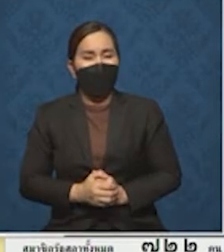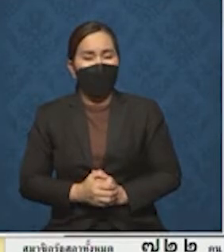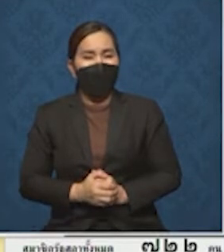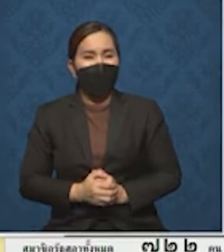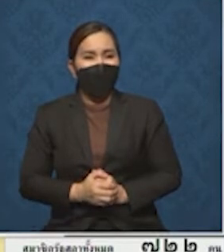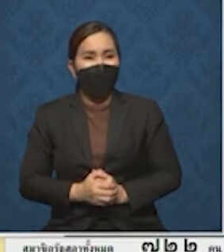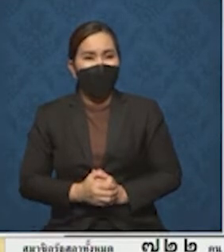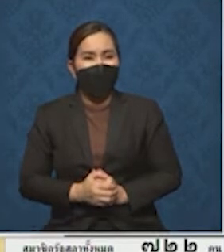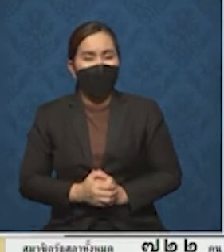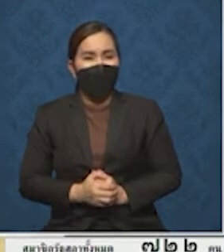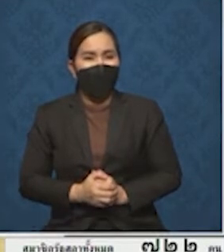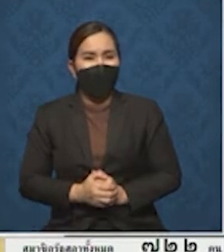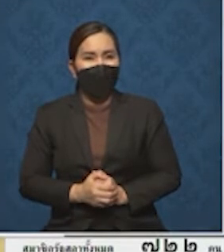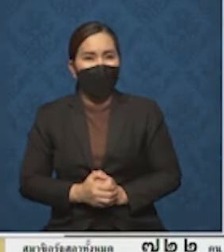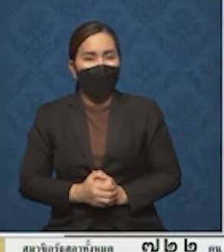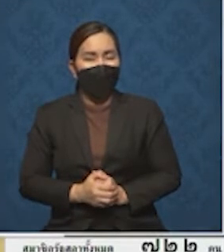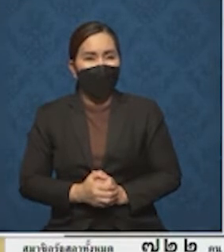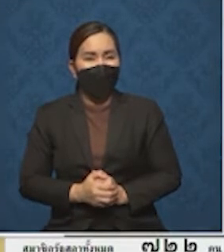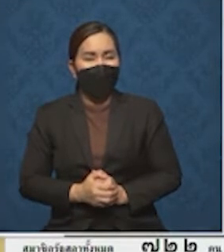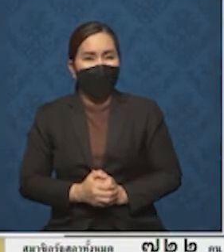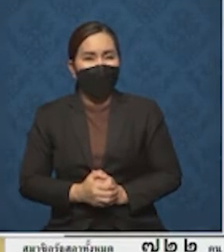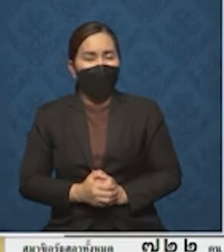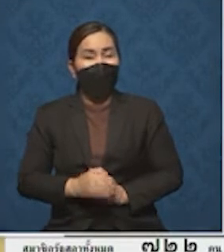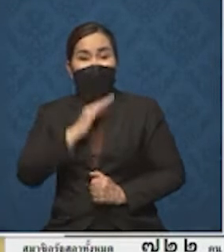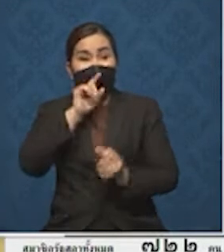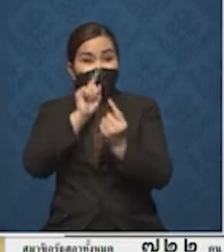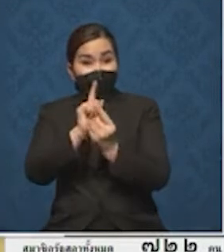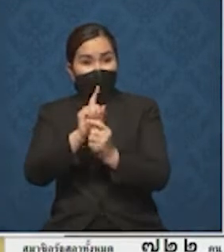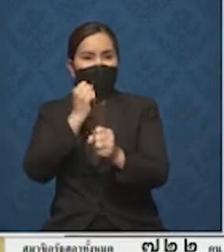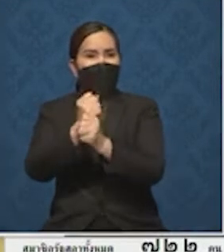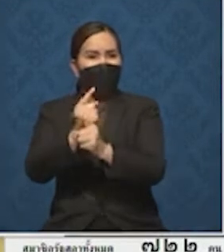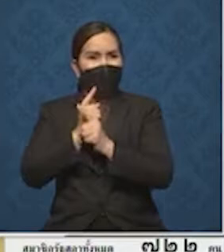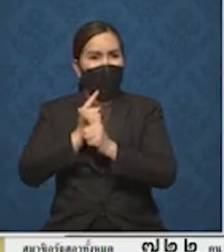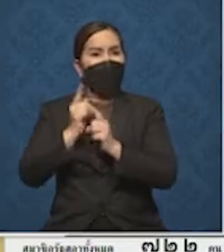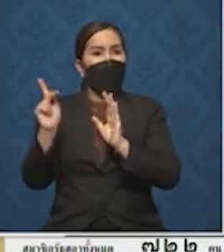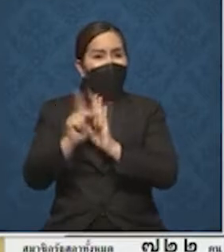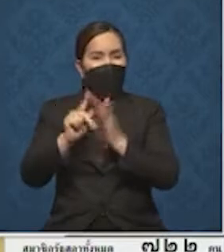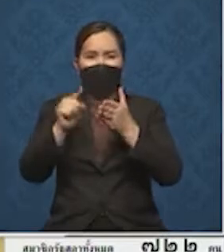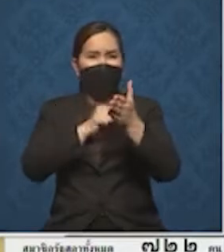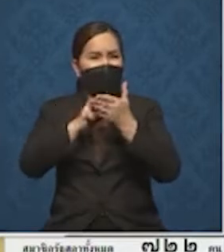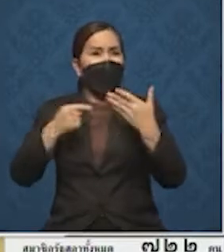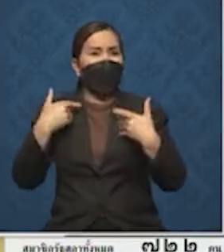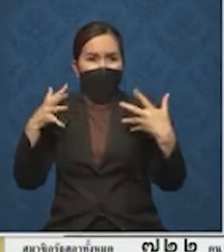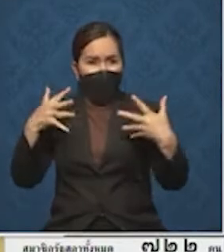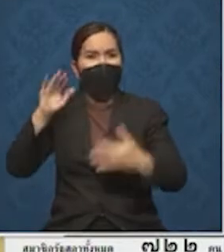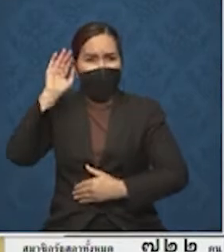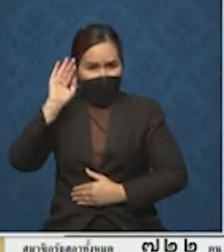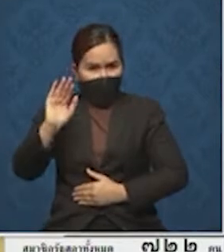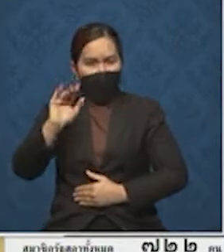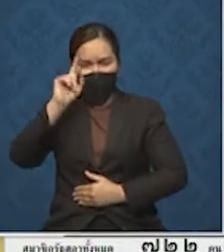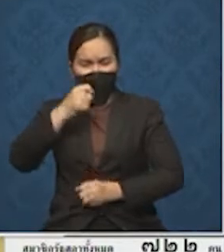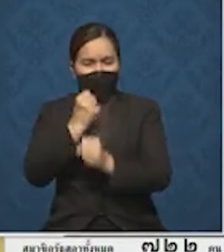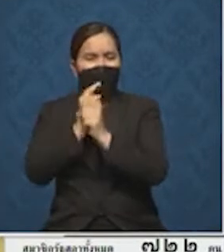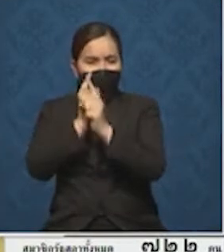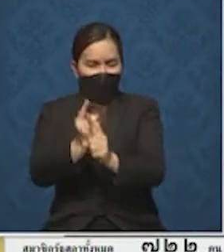ระธรร wasารฝ่าฝืนหรอไม่ปฏิบัติตาม firstฎหมาย เกี่วกัเลือกตงไมได้ท่